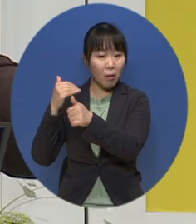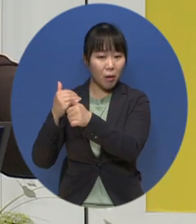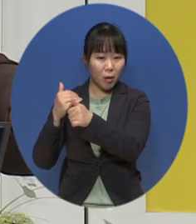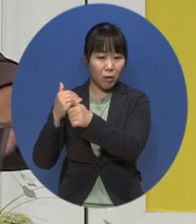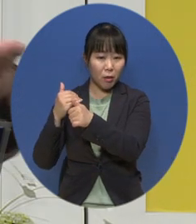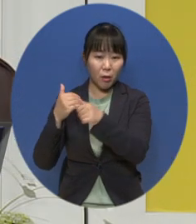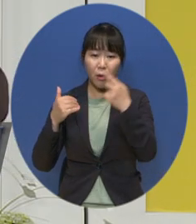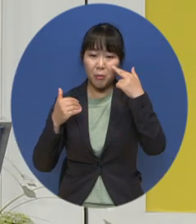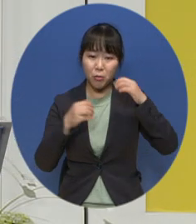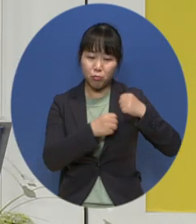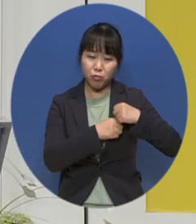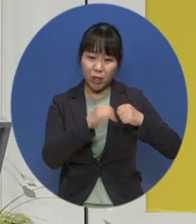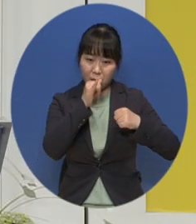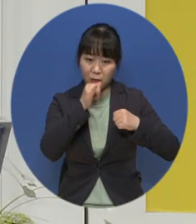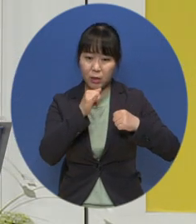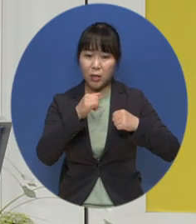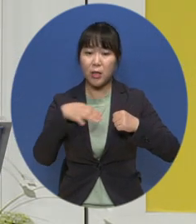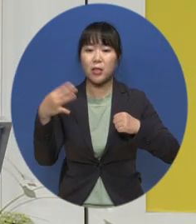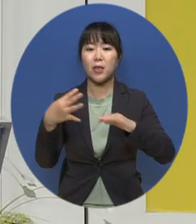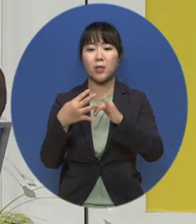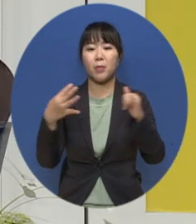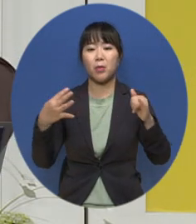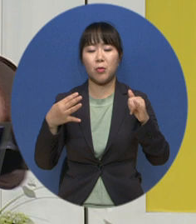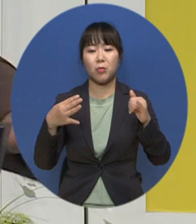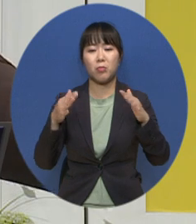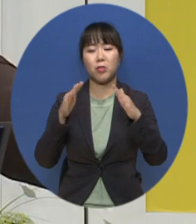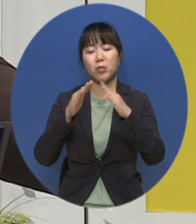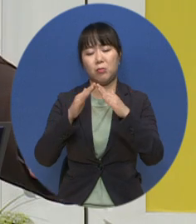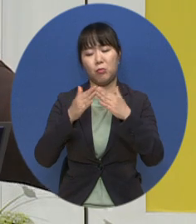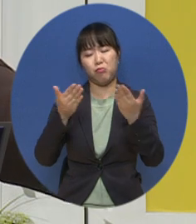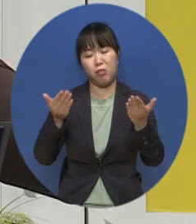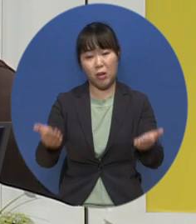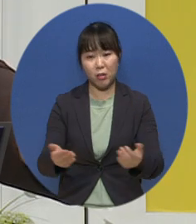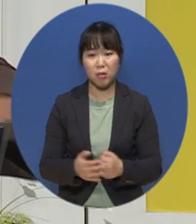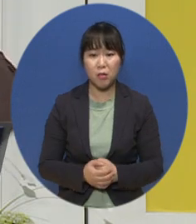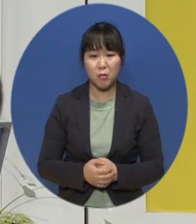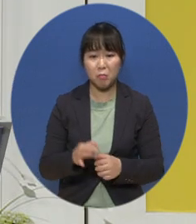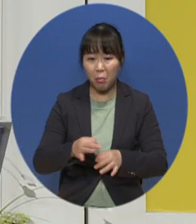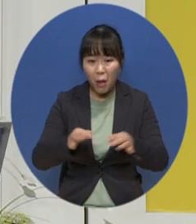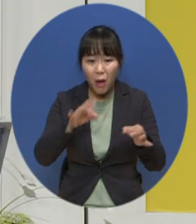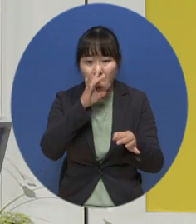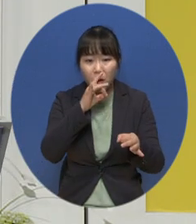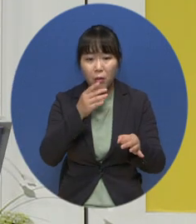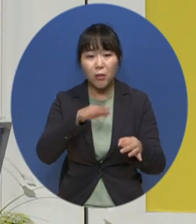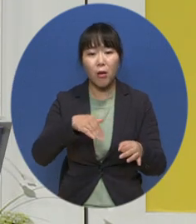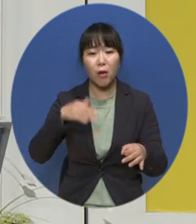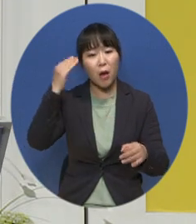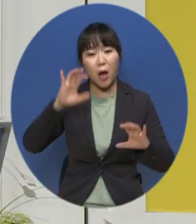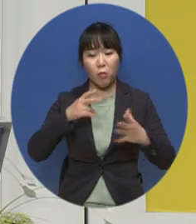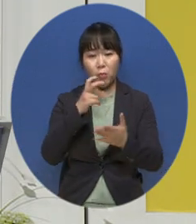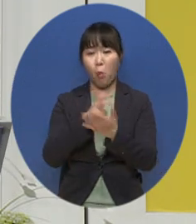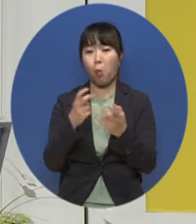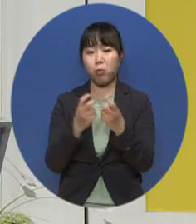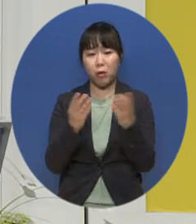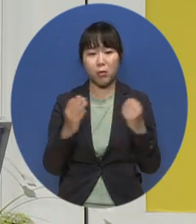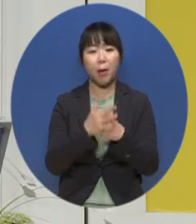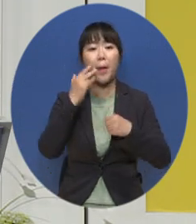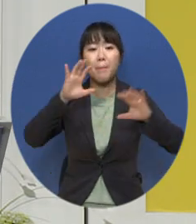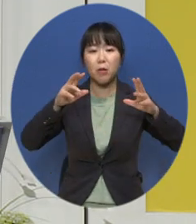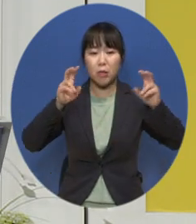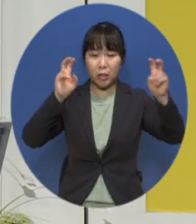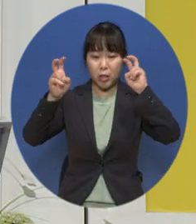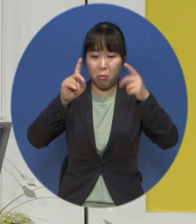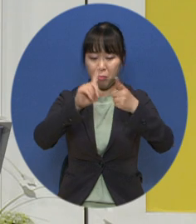그러고 미군부대 있는 우리 그 4000명 도 지금 집에서 놓으면서 도난 줍니다 그런데 우리나라 법은 어쩔 수 없습니다 미국에선 기업은